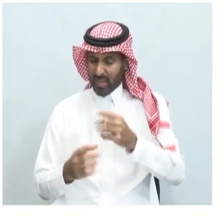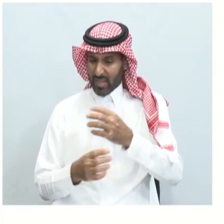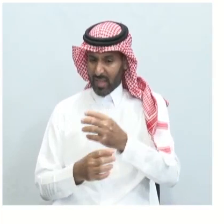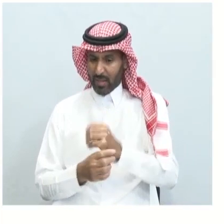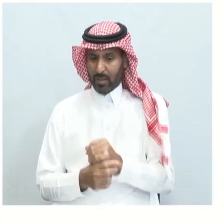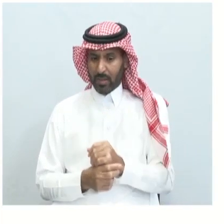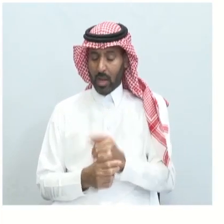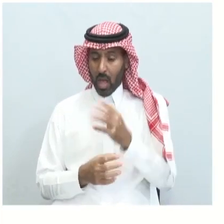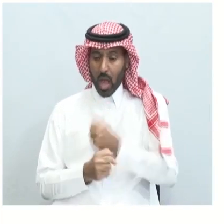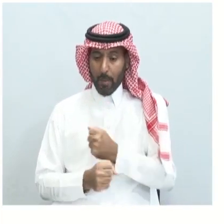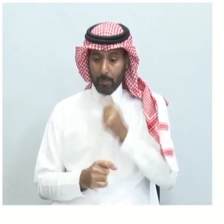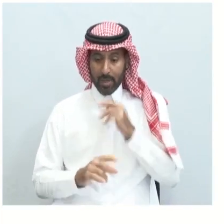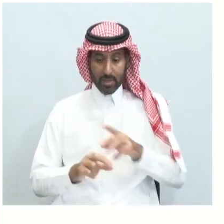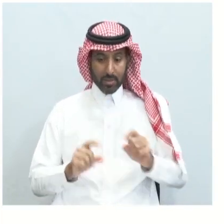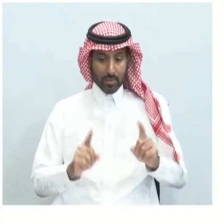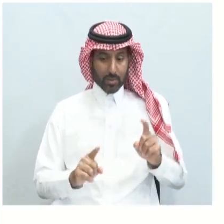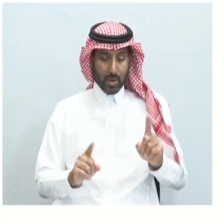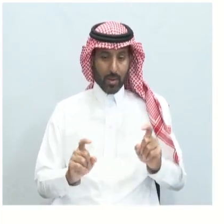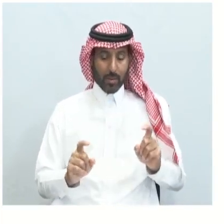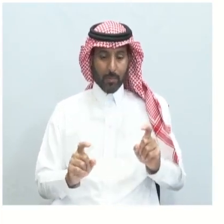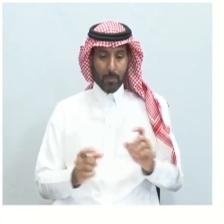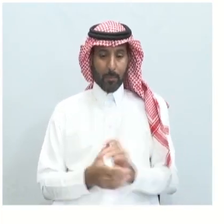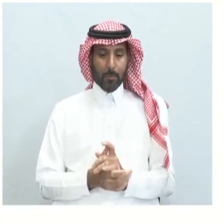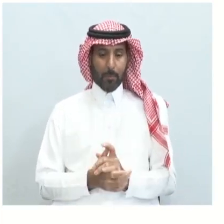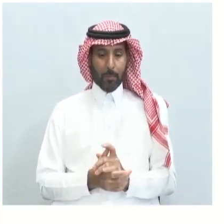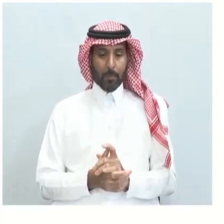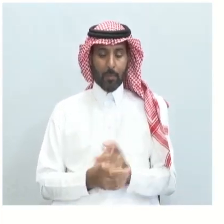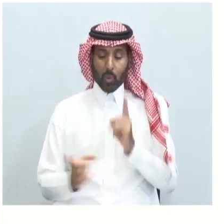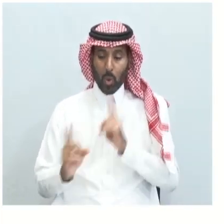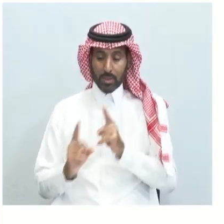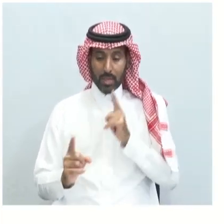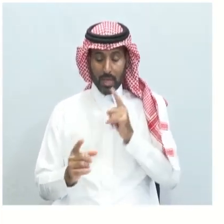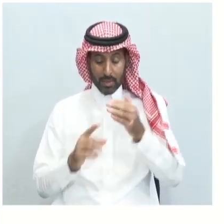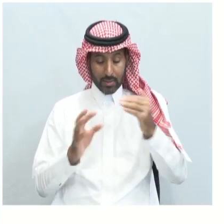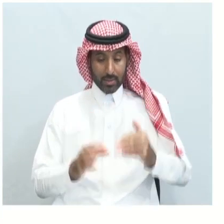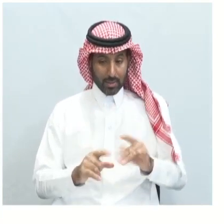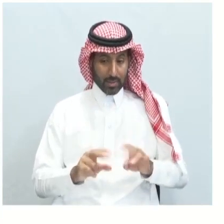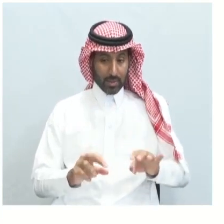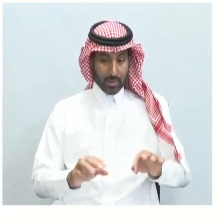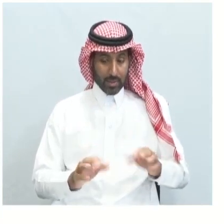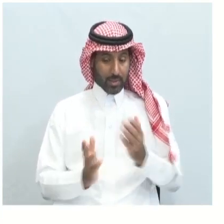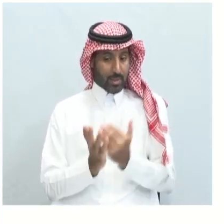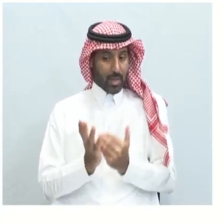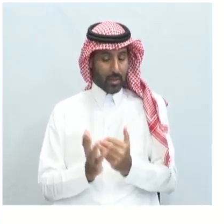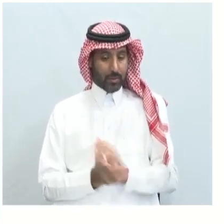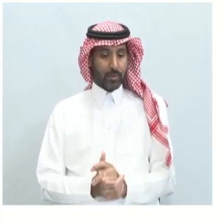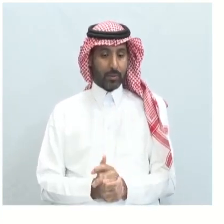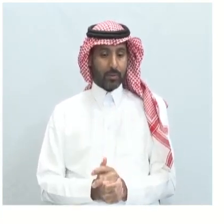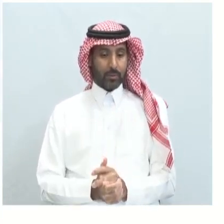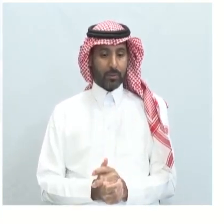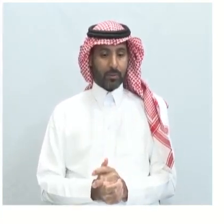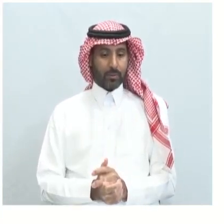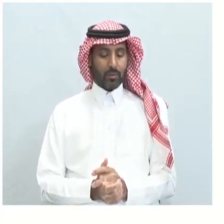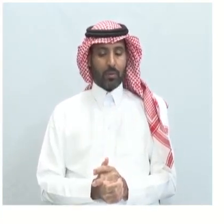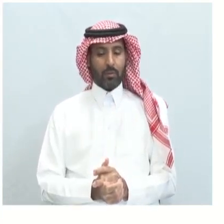الاشياء هنالك مجموعه من ثغرات الامن السبراني التي قد تواجهها اجهزه انترنت الاشياء تعلمنا عليها في درسنا لليوم